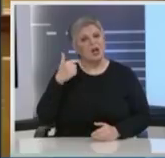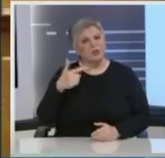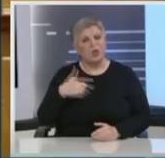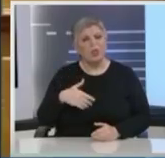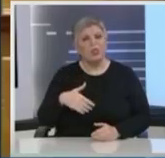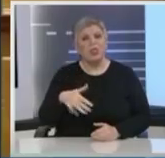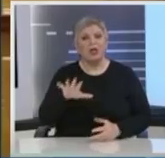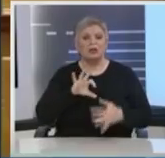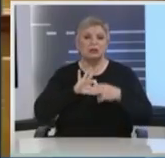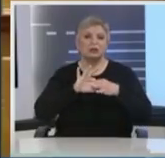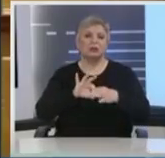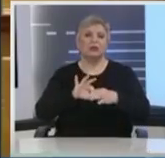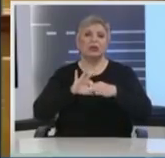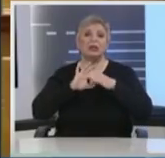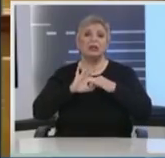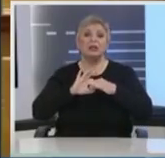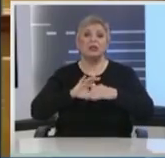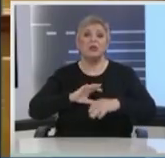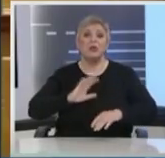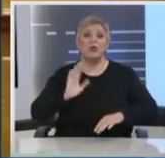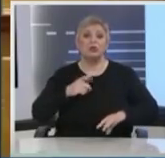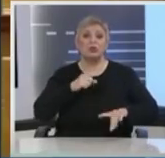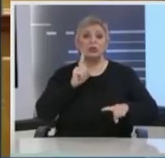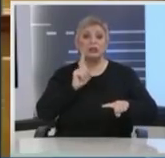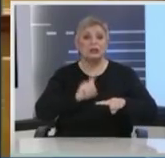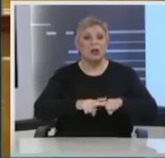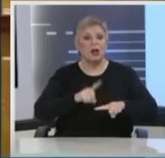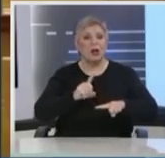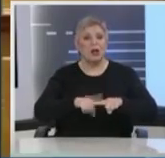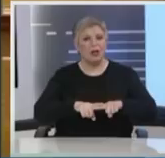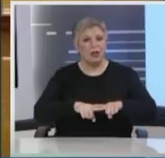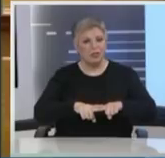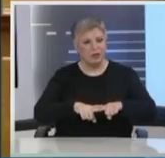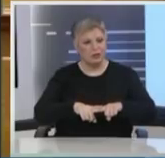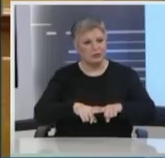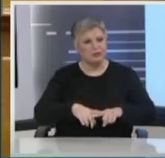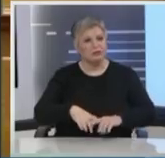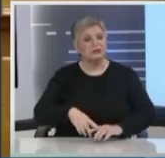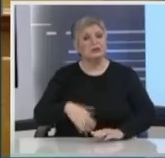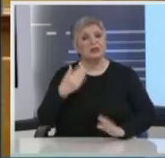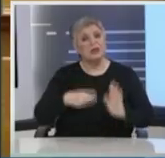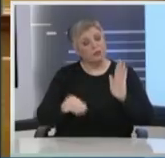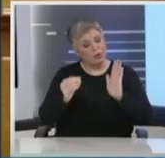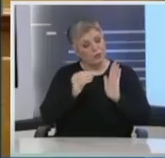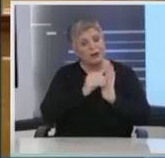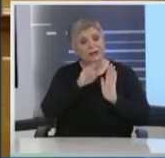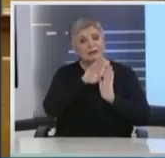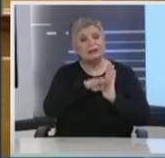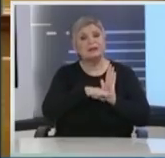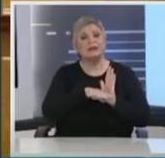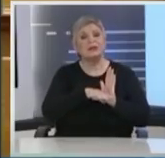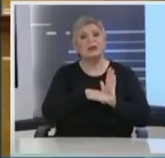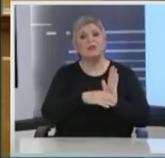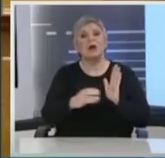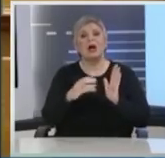συνεχίζεται όσο η Ελλάδα επιμένει να διατηρεί στο Σύνταγμά της το